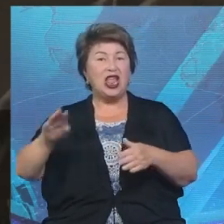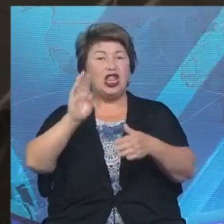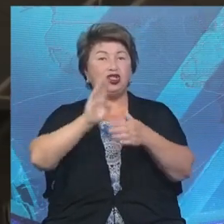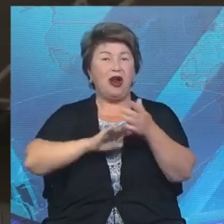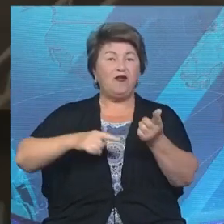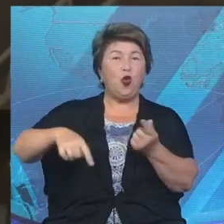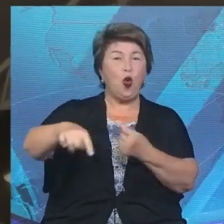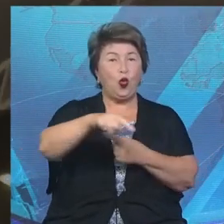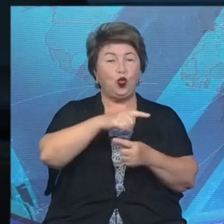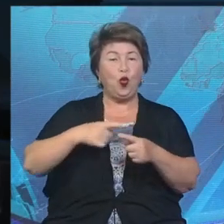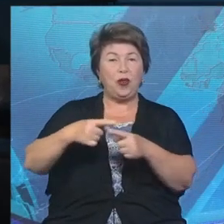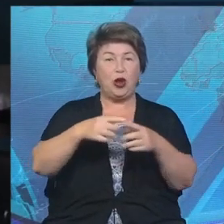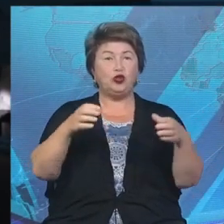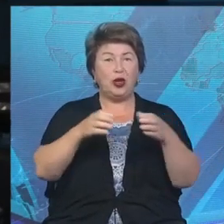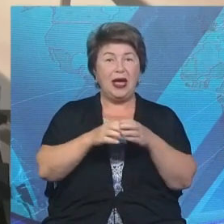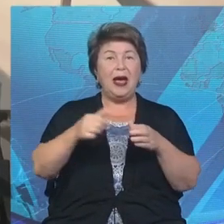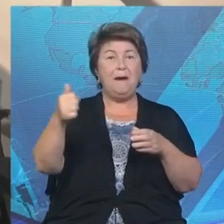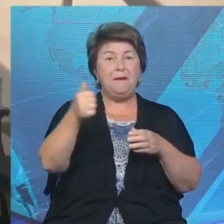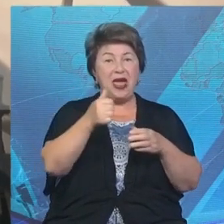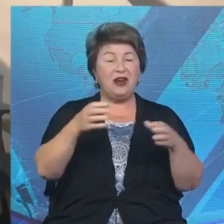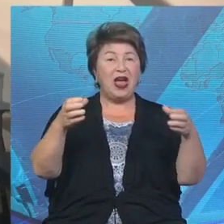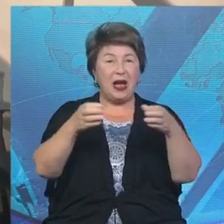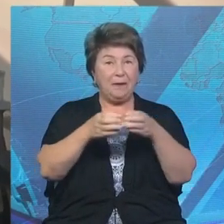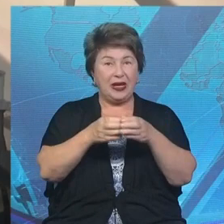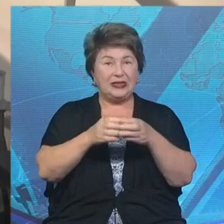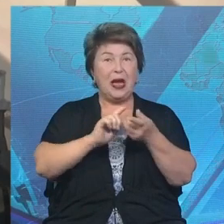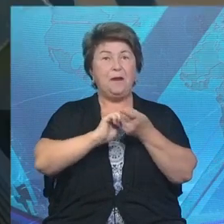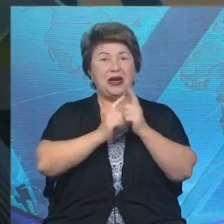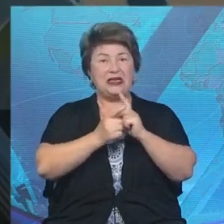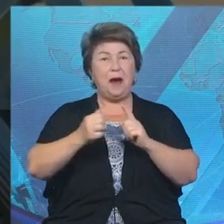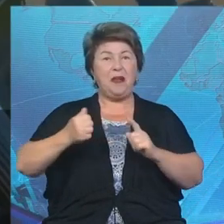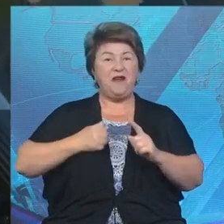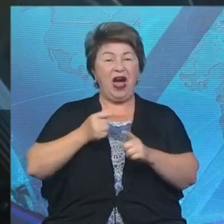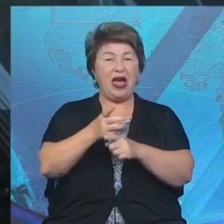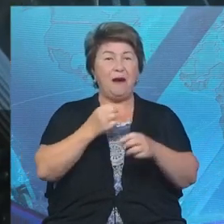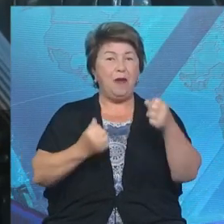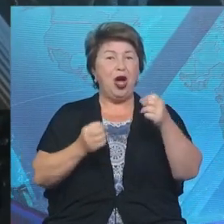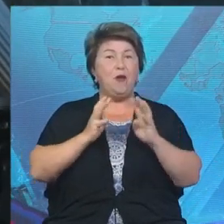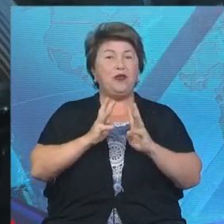штрафной круг. У белорусской сборной первой из всех команд, кстати, преобразилась и боевая машина.